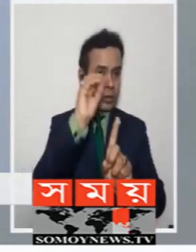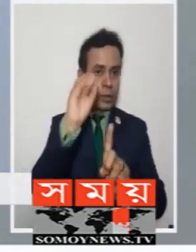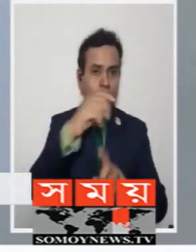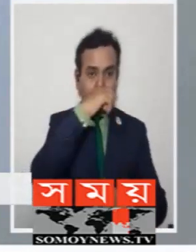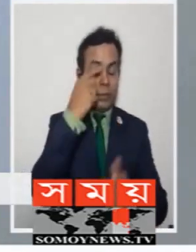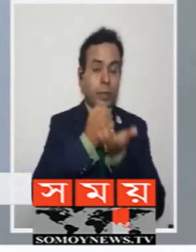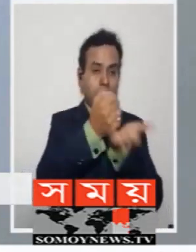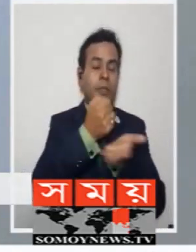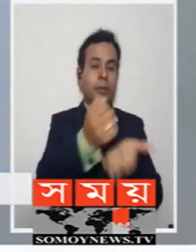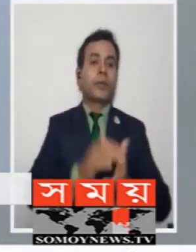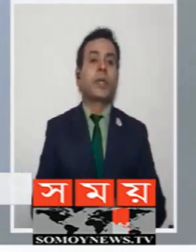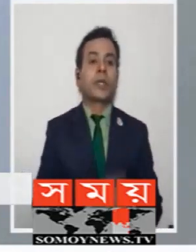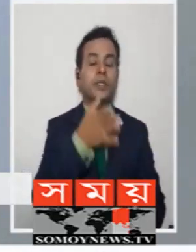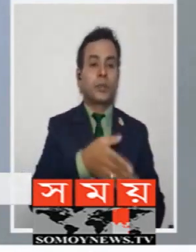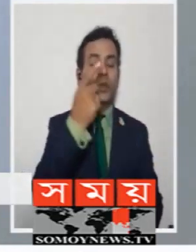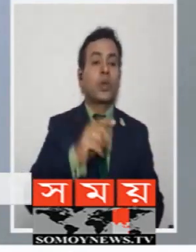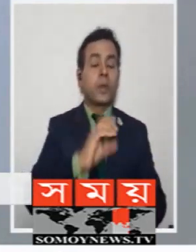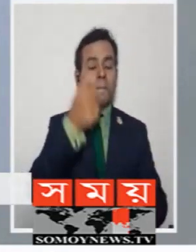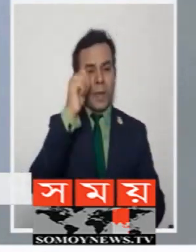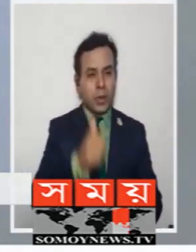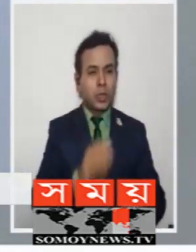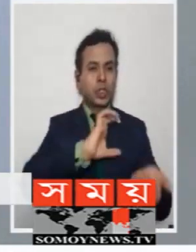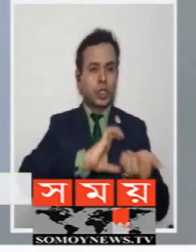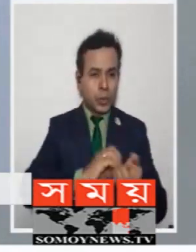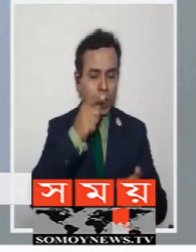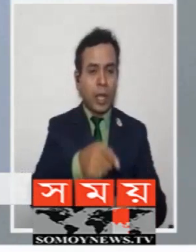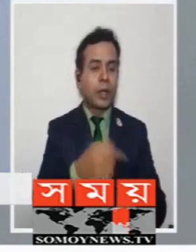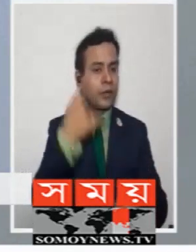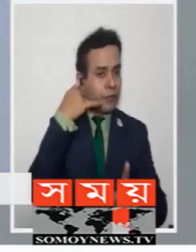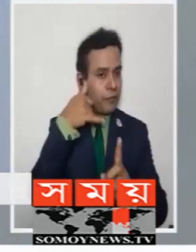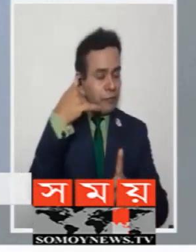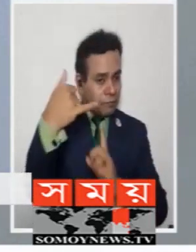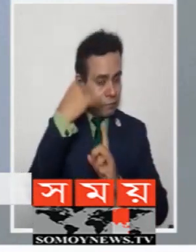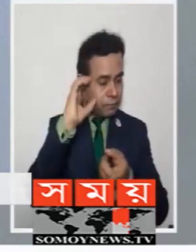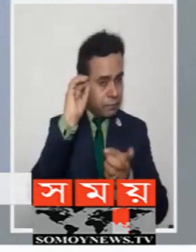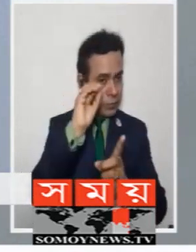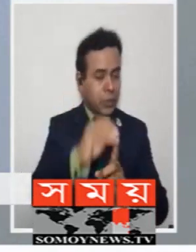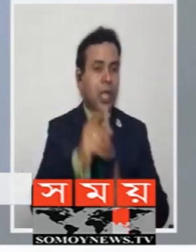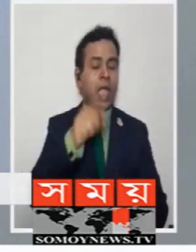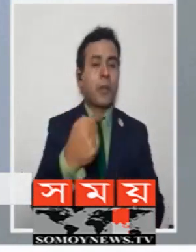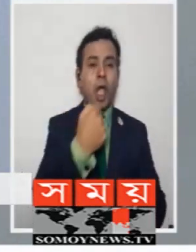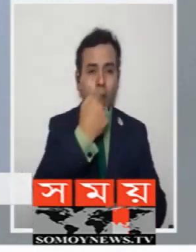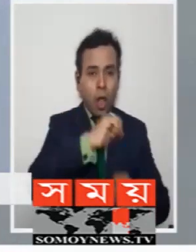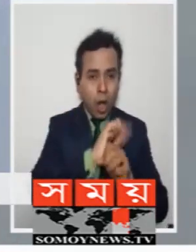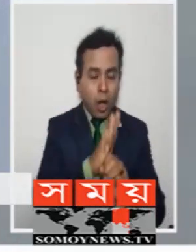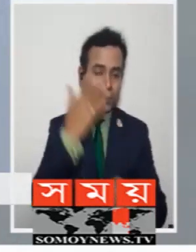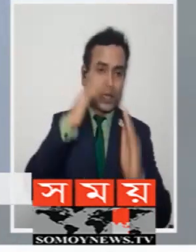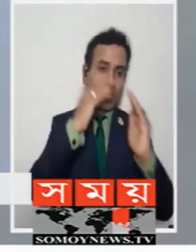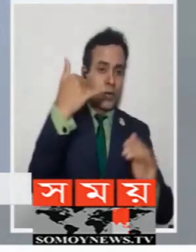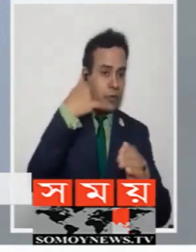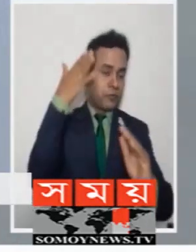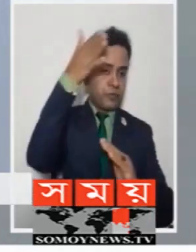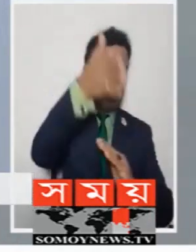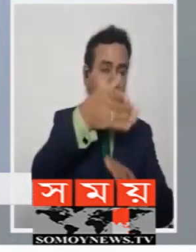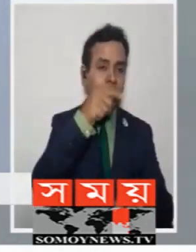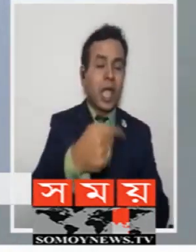হলে বাসায় গিয়ে নমুনা সংগ্রহ সেটা হয়ে থাকে, এবং যারা যে ধরনের পরামর্শ চান স্বাস্থ্য বিষয়ক